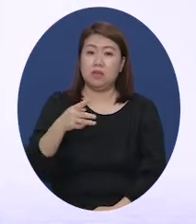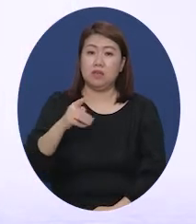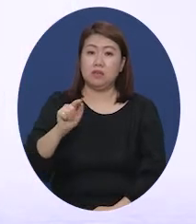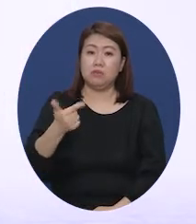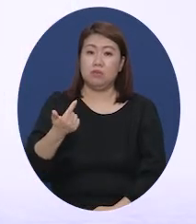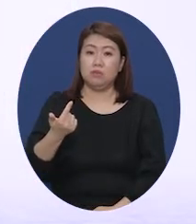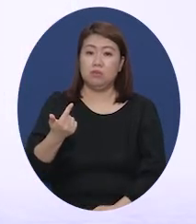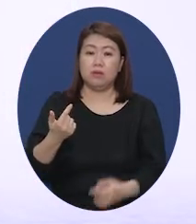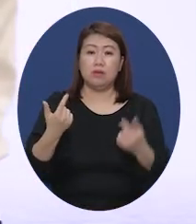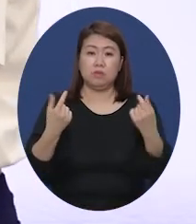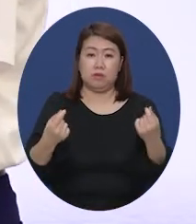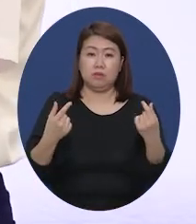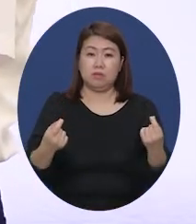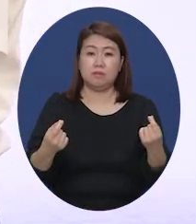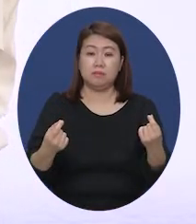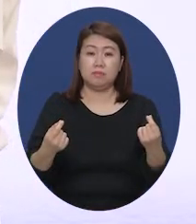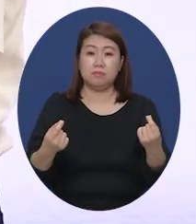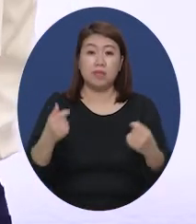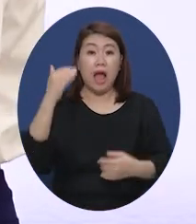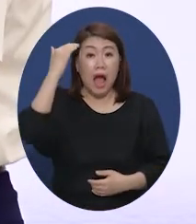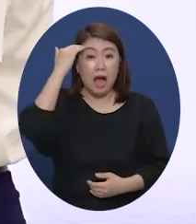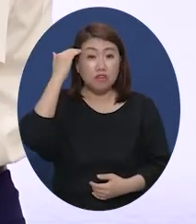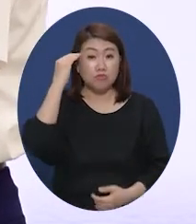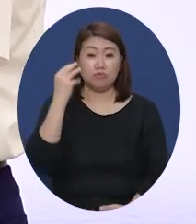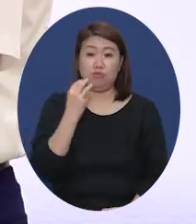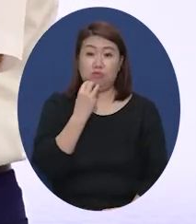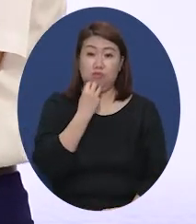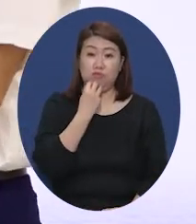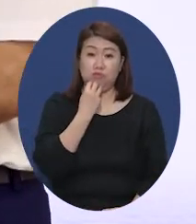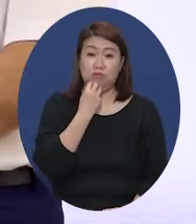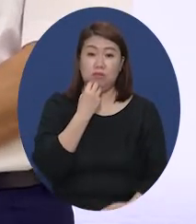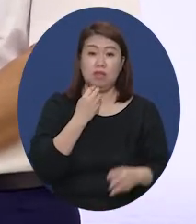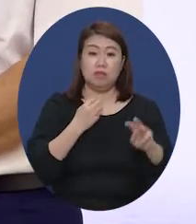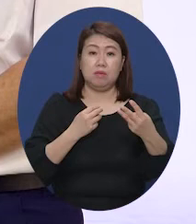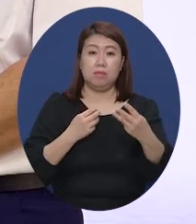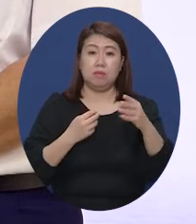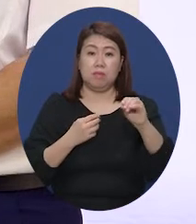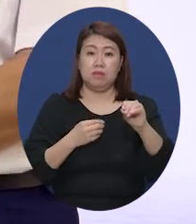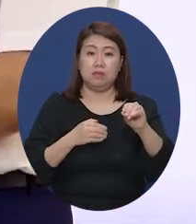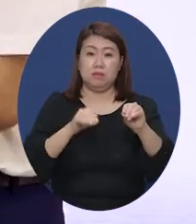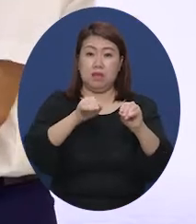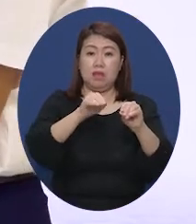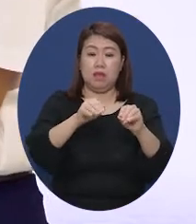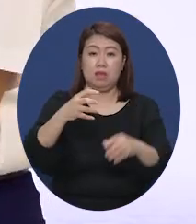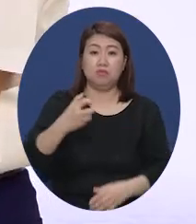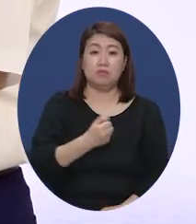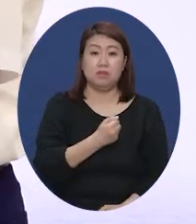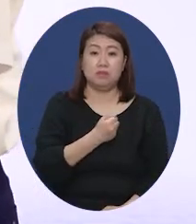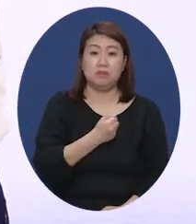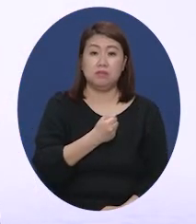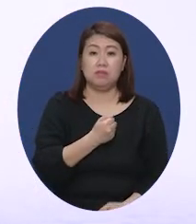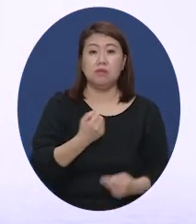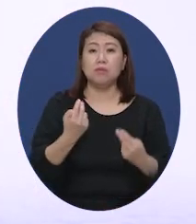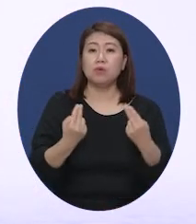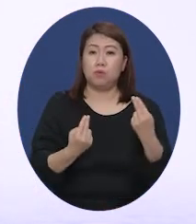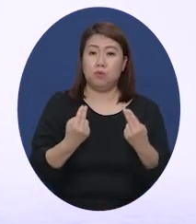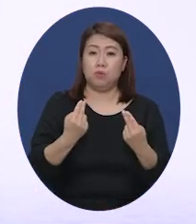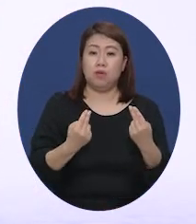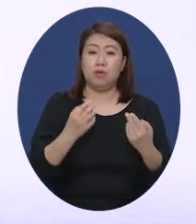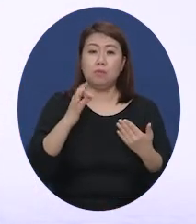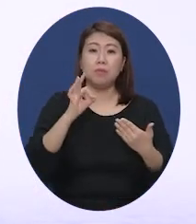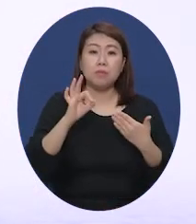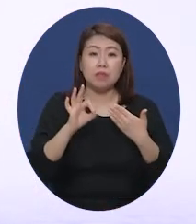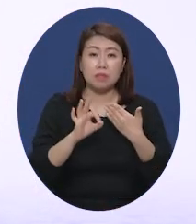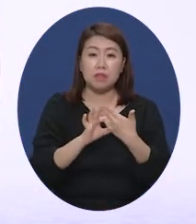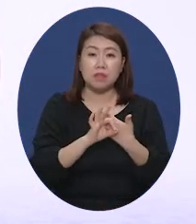한번 뒤져보니까 작년 말에 서울시에 등록된 차량 수가 약 300만 대 정도예요. 그럼 어떻게 됩니까? 이거